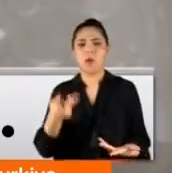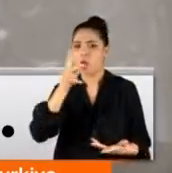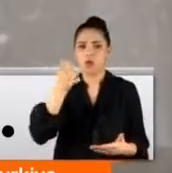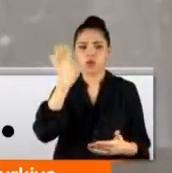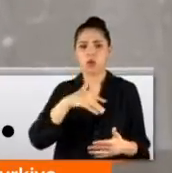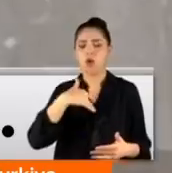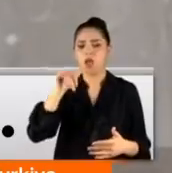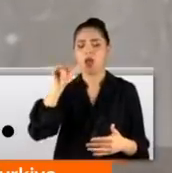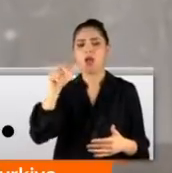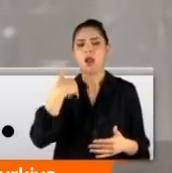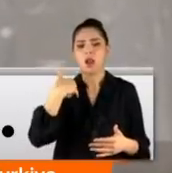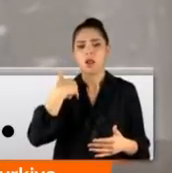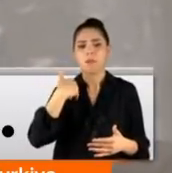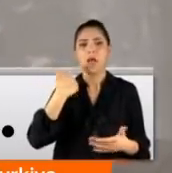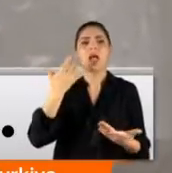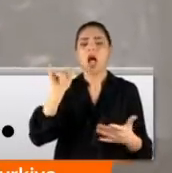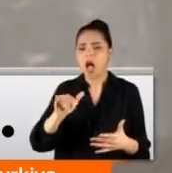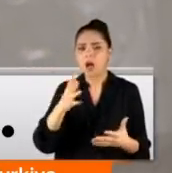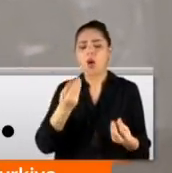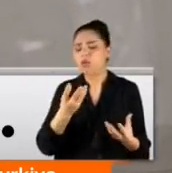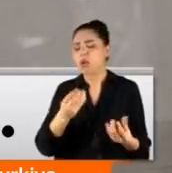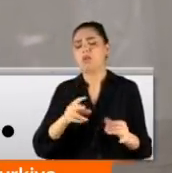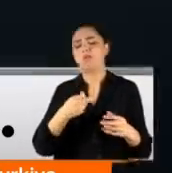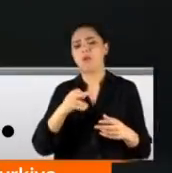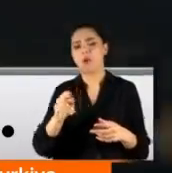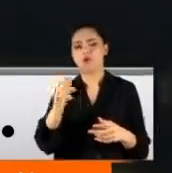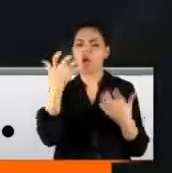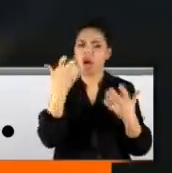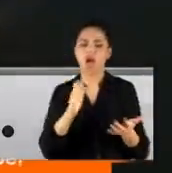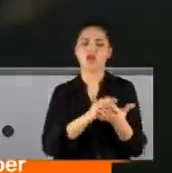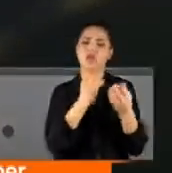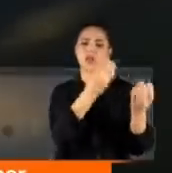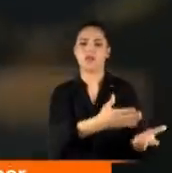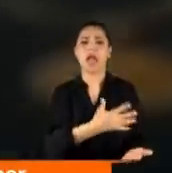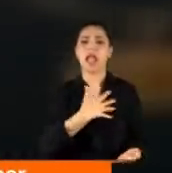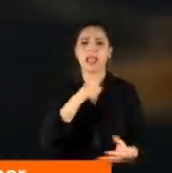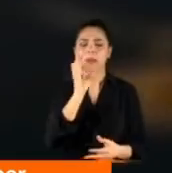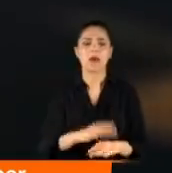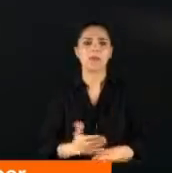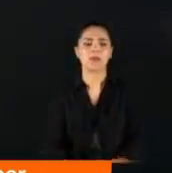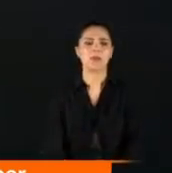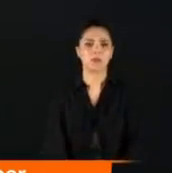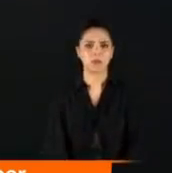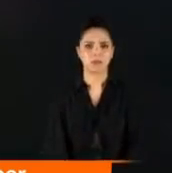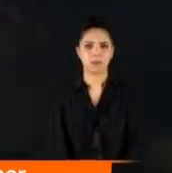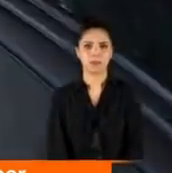sonra da hakkım yani, yatsa nedir, yatmasa nedir? En ağır cezayı alsın. Anne, kim yaptı sana bunu? Kim yaptı?